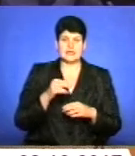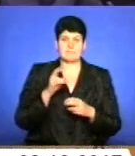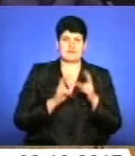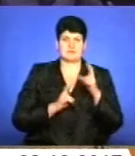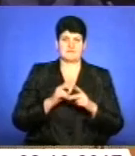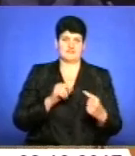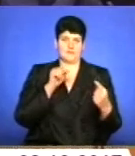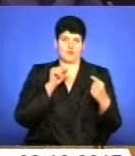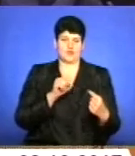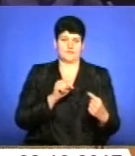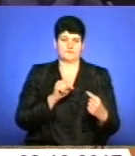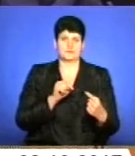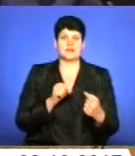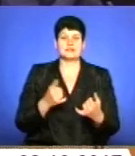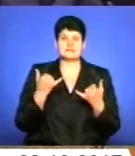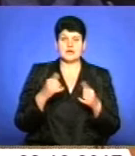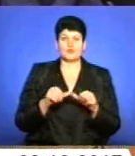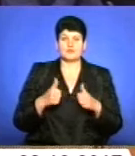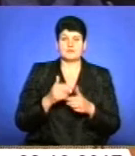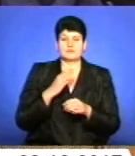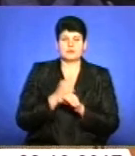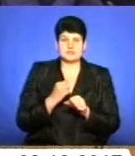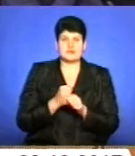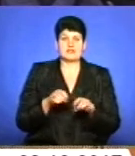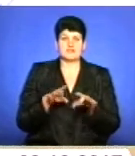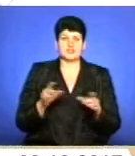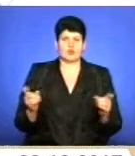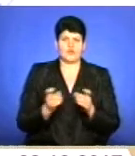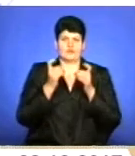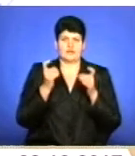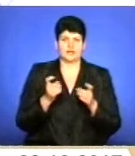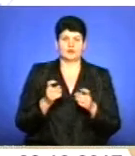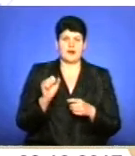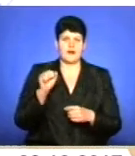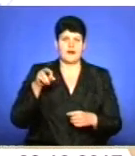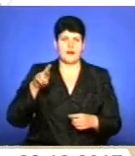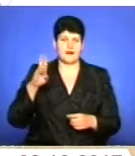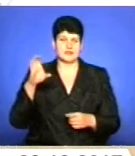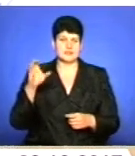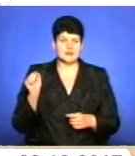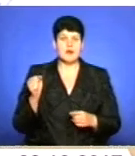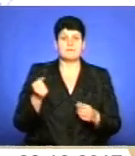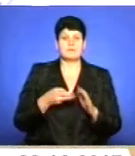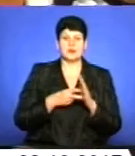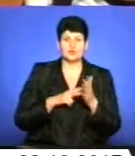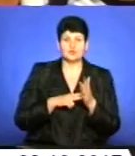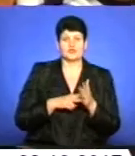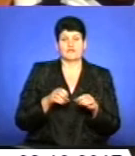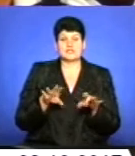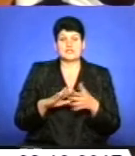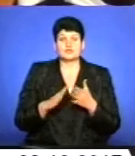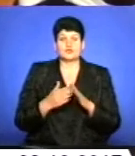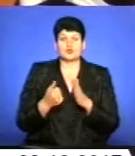проти. Комісія міської ради й надалі працюватиме над вирішенням конфлікту на ринку Аляска Тер. Планують знайти вихід із ситуації до 20 січня,